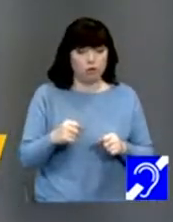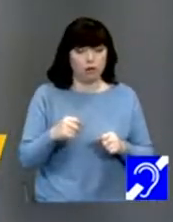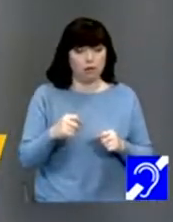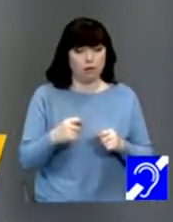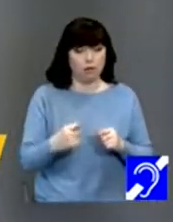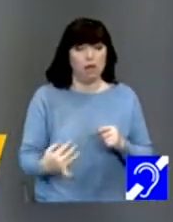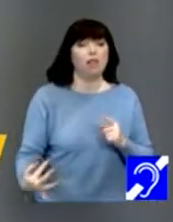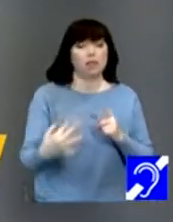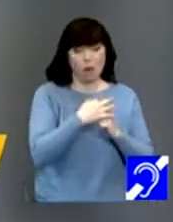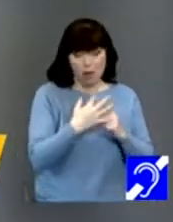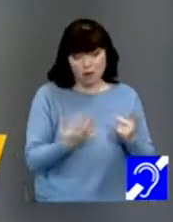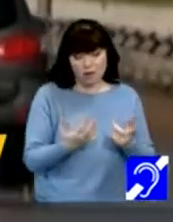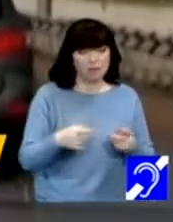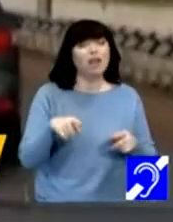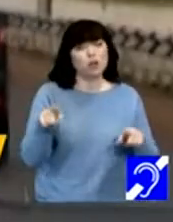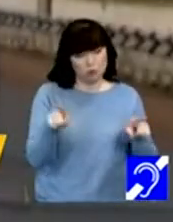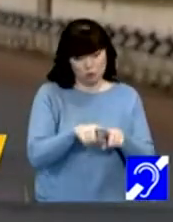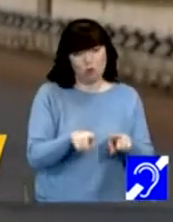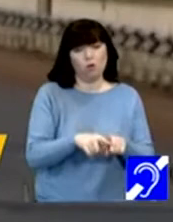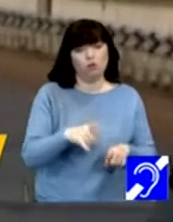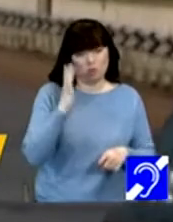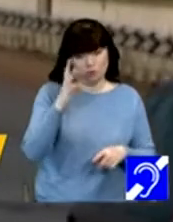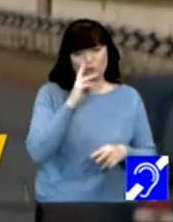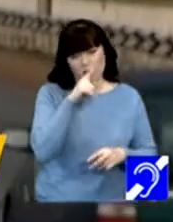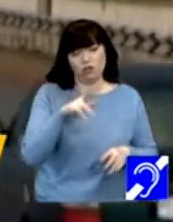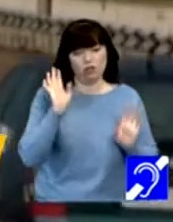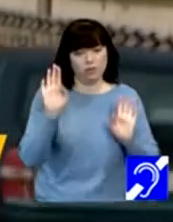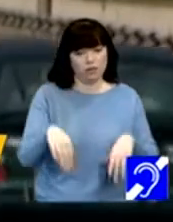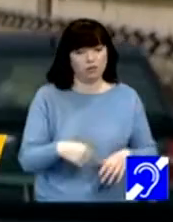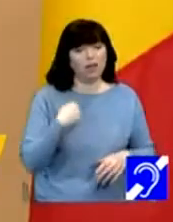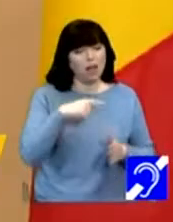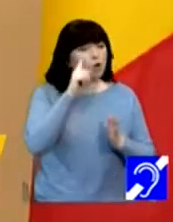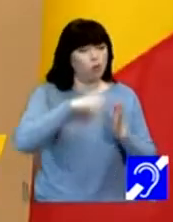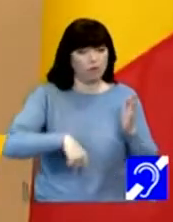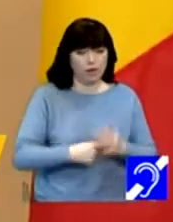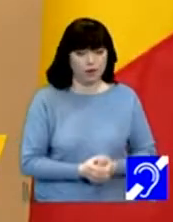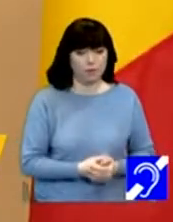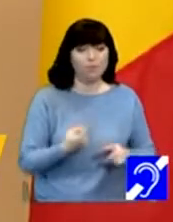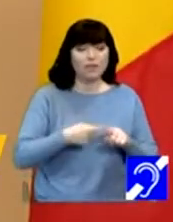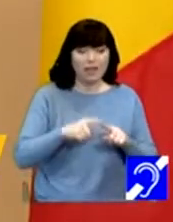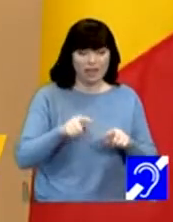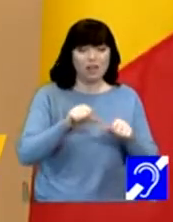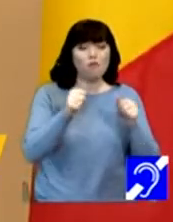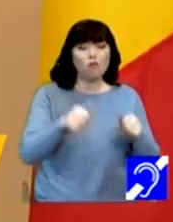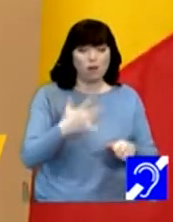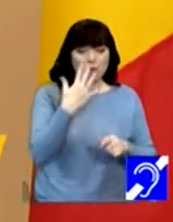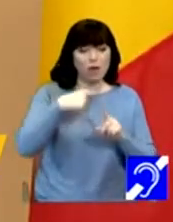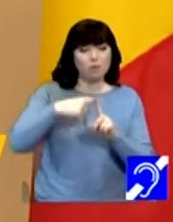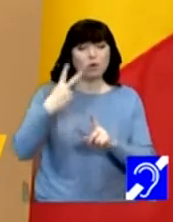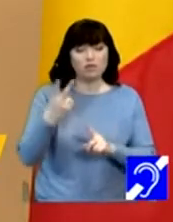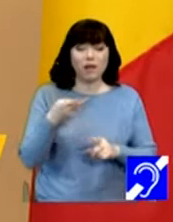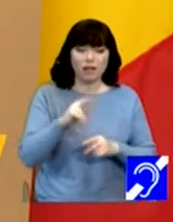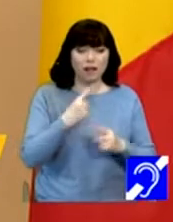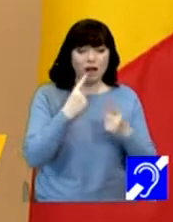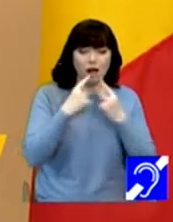înainteze și aceste calcule tot să fiu greșite. Sunt sigur în acest sens. Formatul 5+2 de negocieri